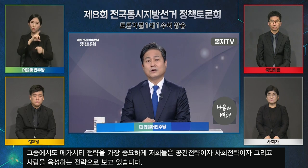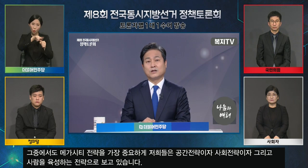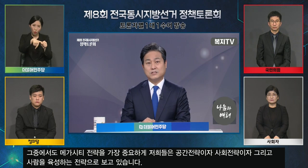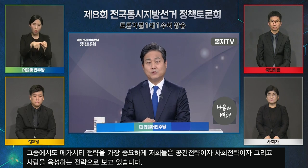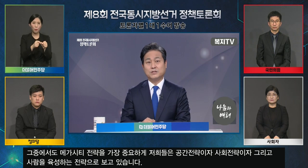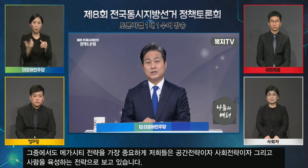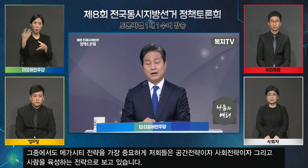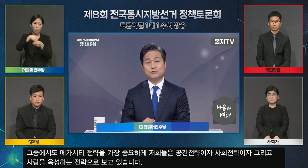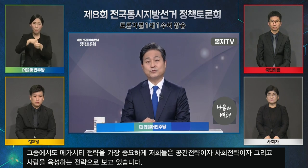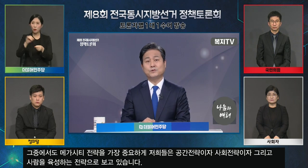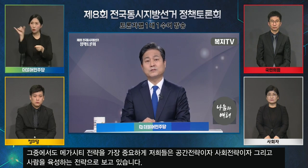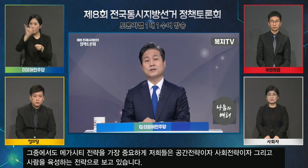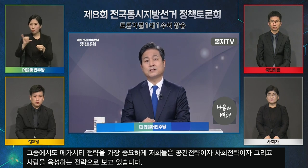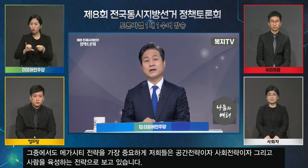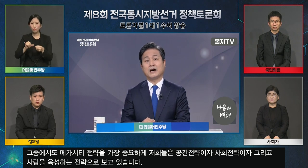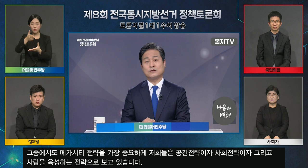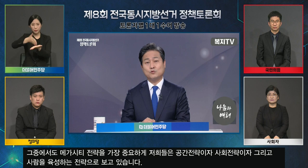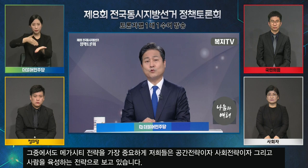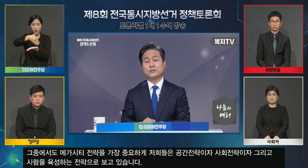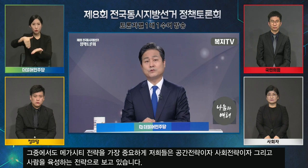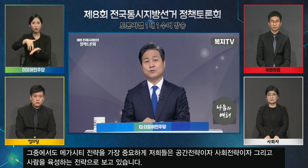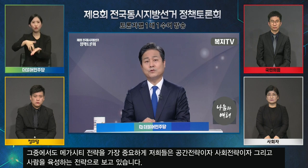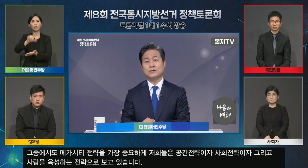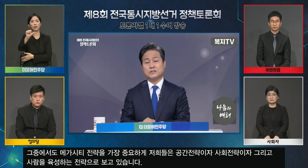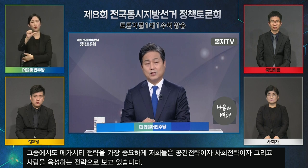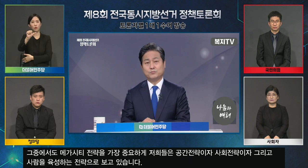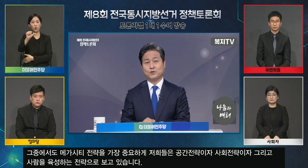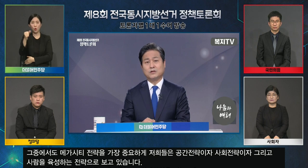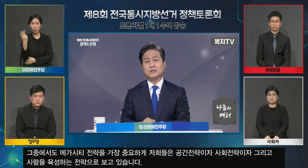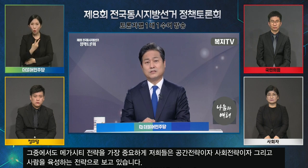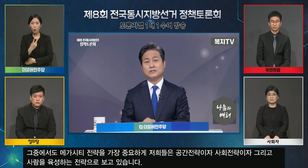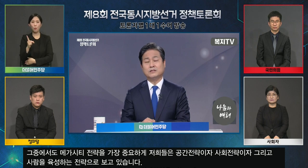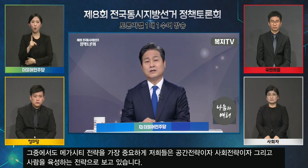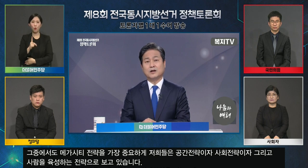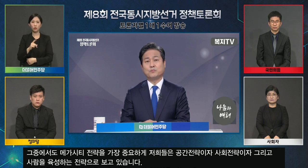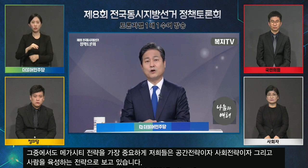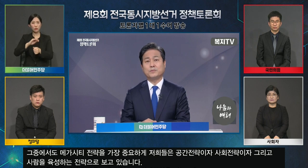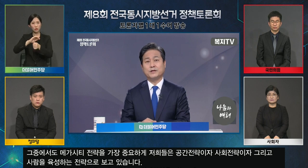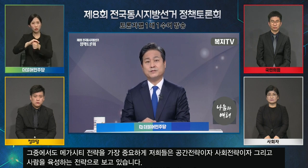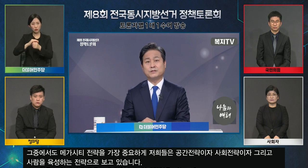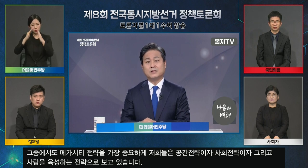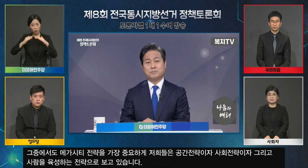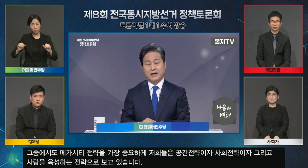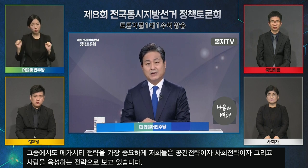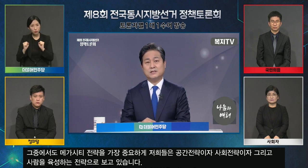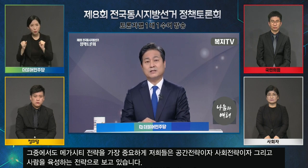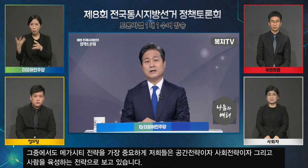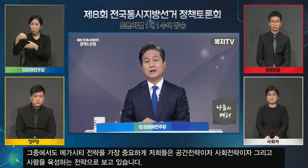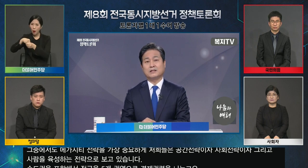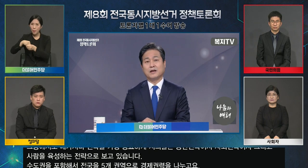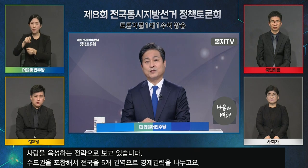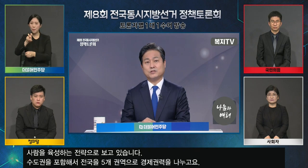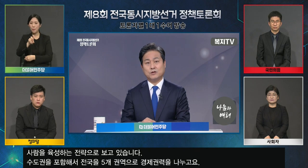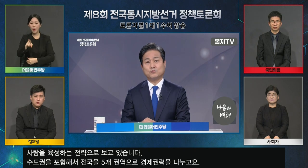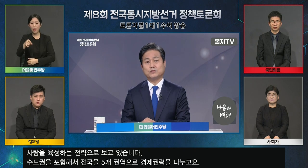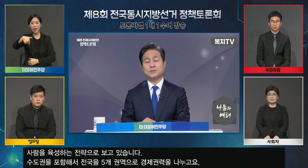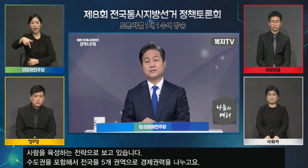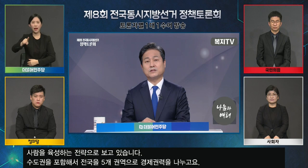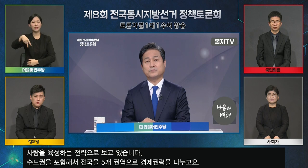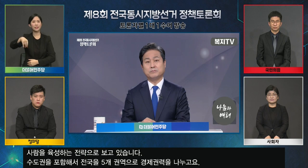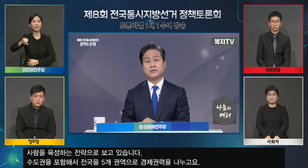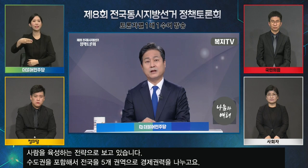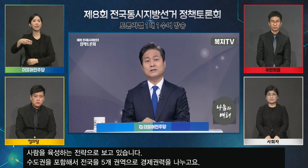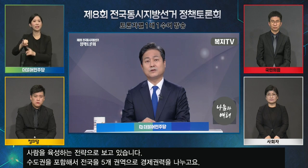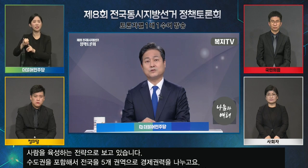경제권역을 나누고요. 거기에 강소권역으로 전북 등을 포함해서 메가시티가 대한민주의 새로운